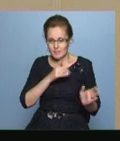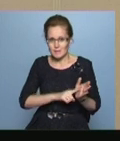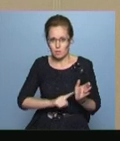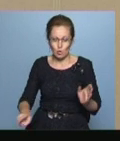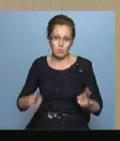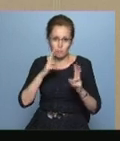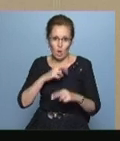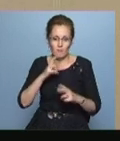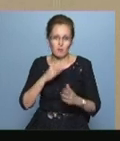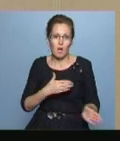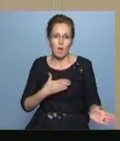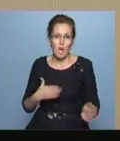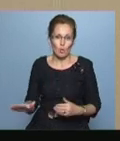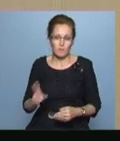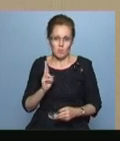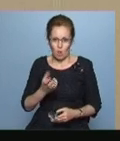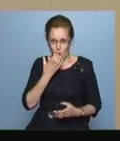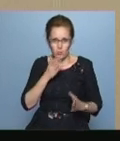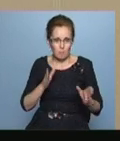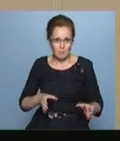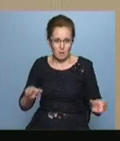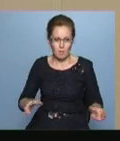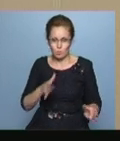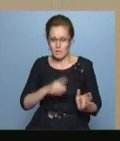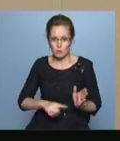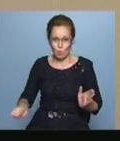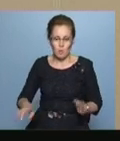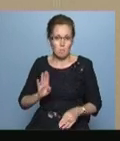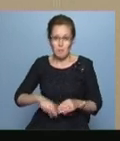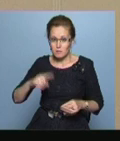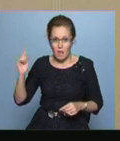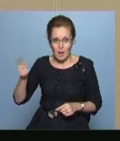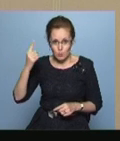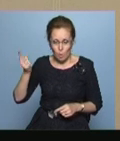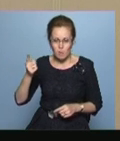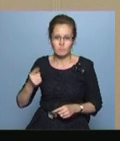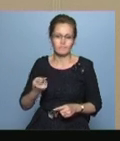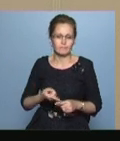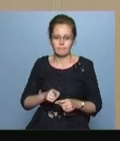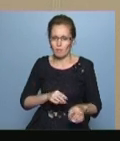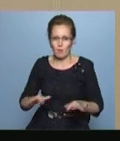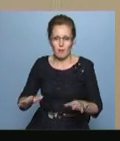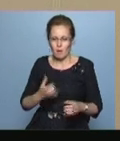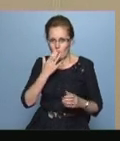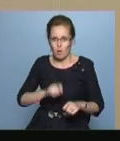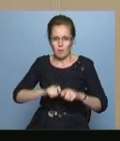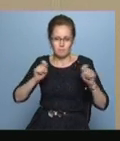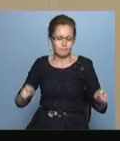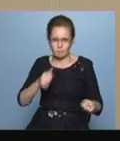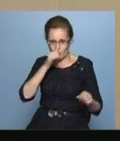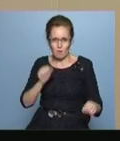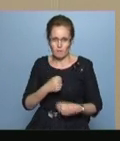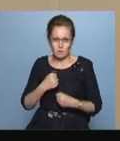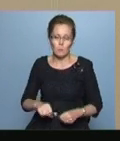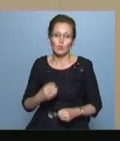проверка готовности котельных к отопительному сезону. То есть без электроэнергии эти процедуры провести нельзя. То есть, еще